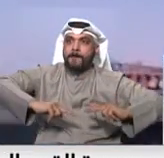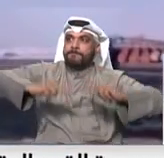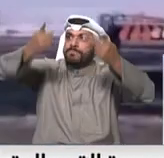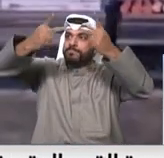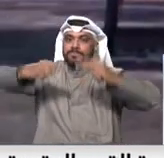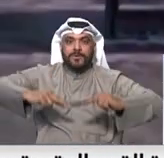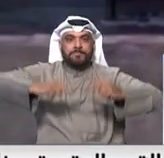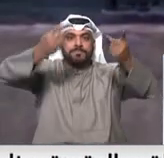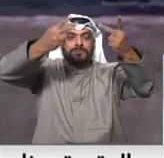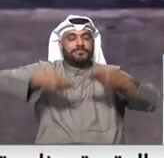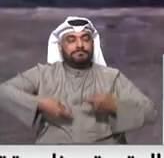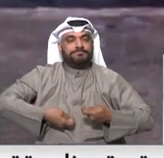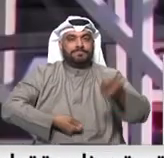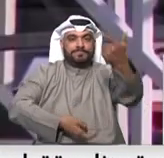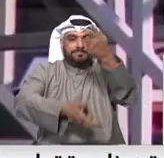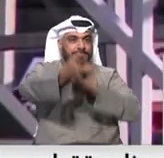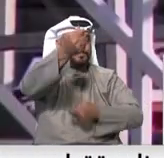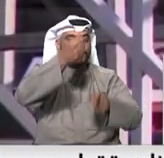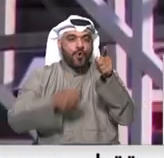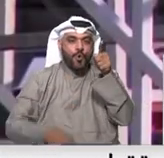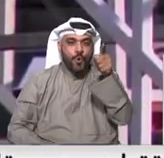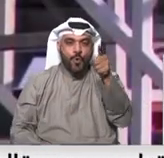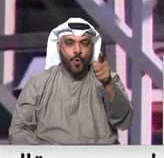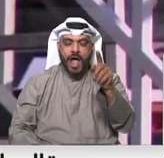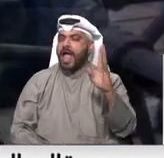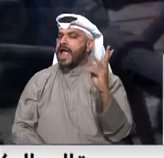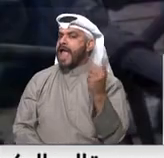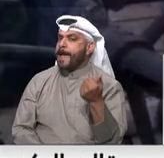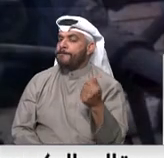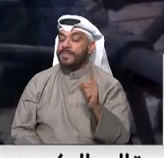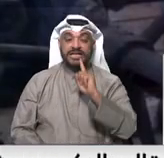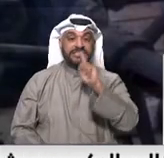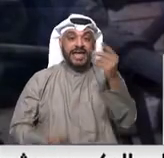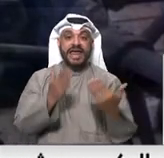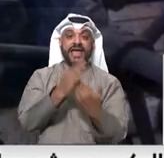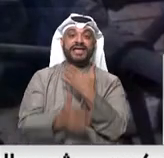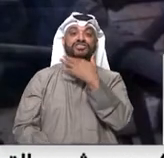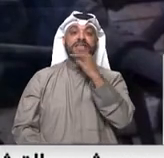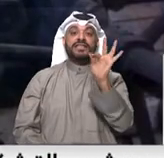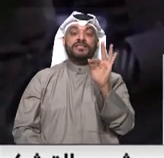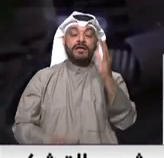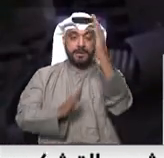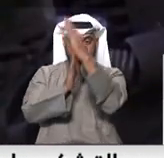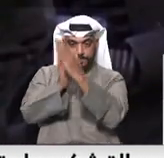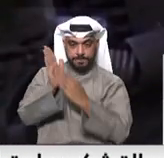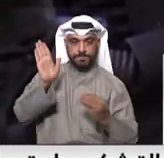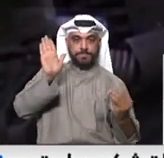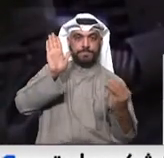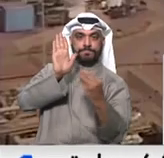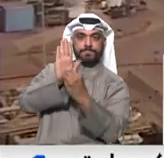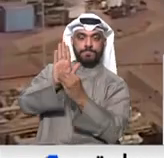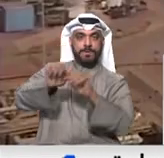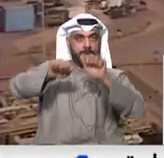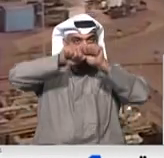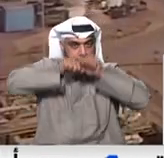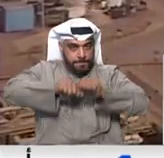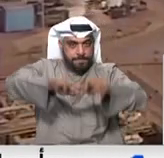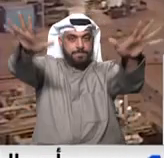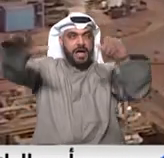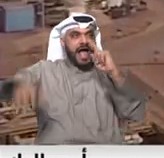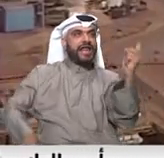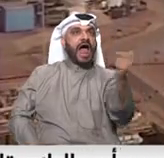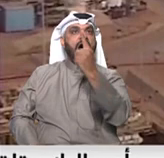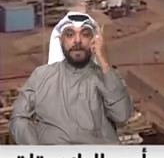وارتفاعا باعتبارها محددا رئيسيا لاسعار هذه المواد اضافه الى تاثرها بقوى العرض